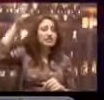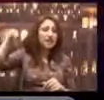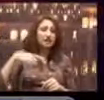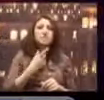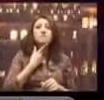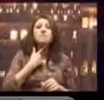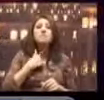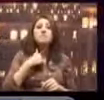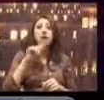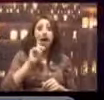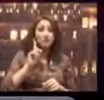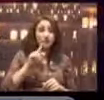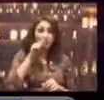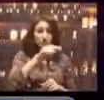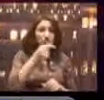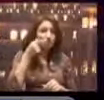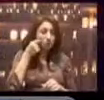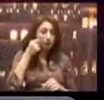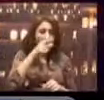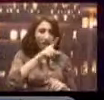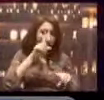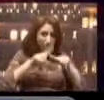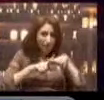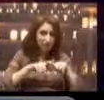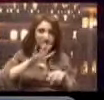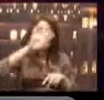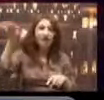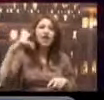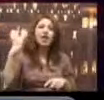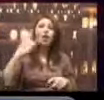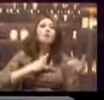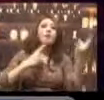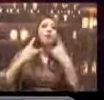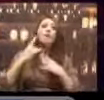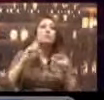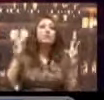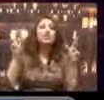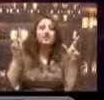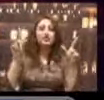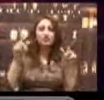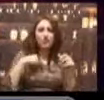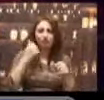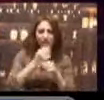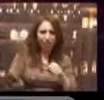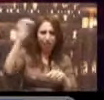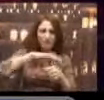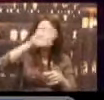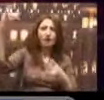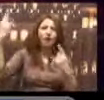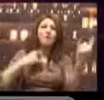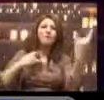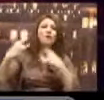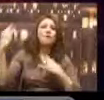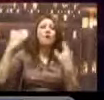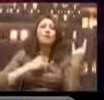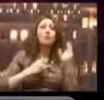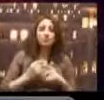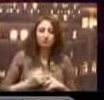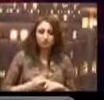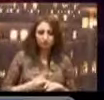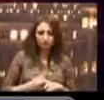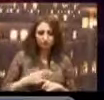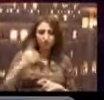حبتش اكس المسلسل انتهى. الناس حبت اكس الحمد لله رب العالمين. وفي الجانب الثاني كان كاتب جنني، كان محمد ناير،